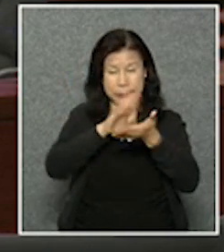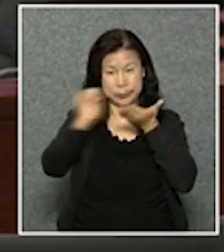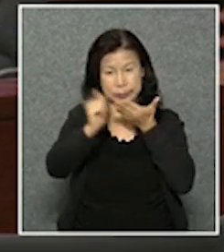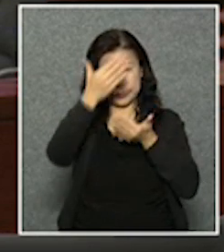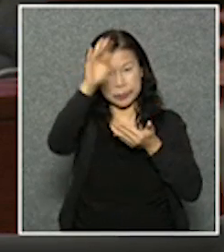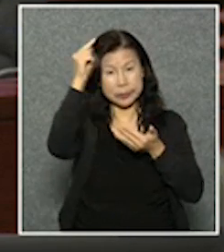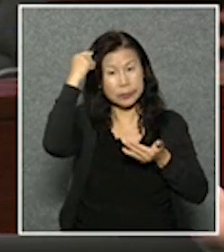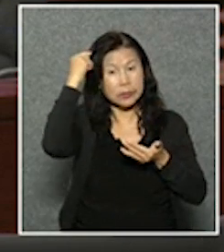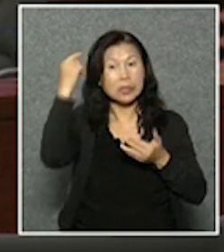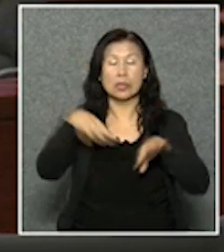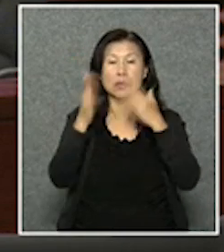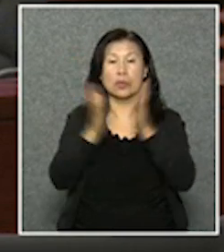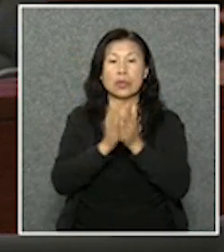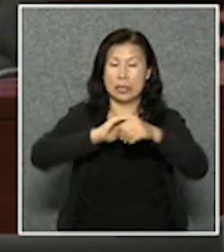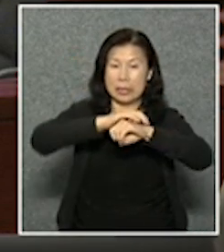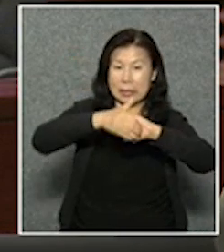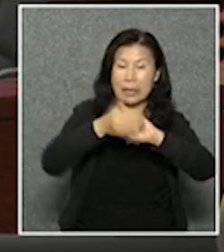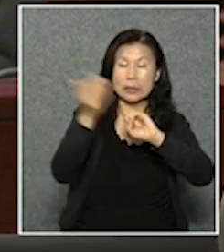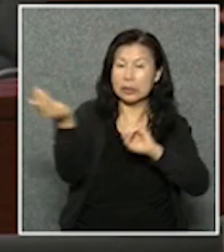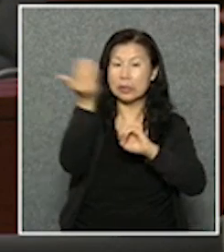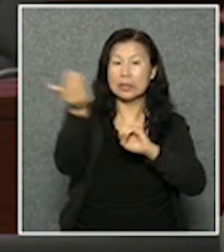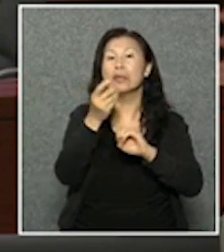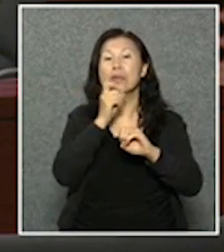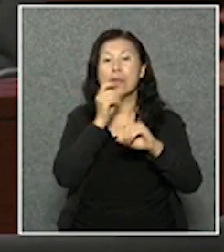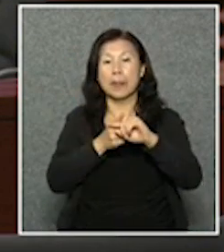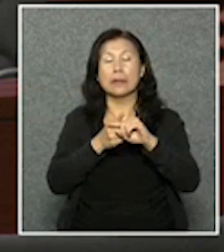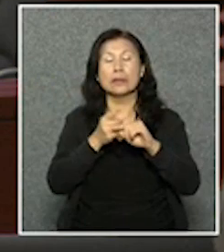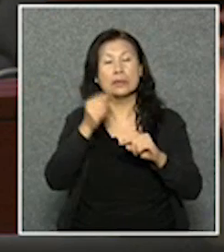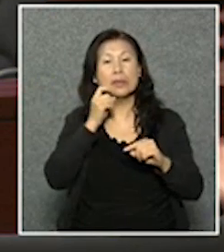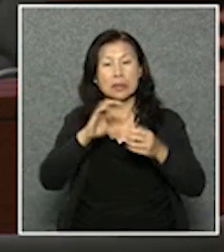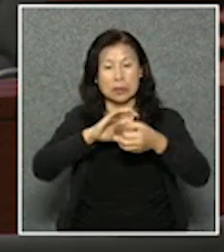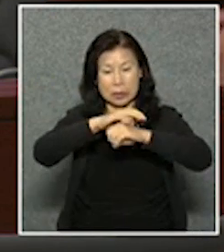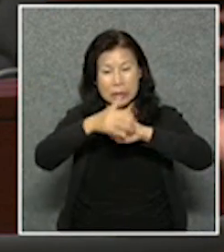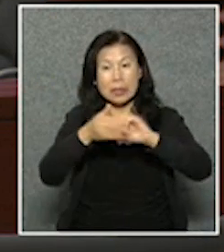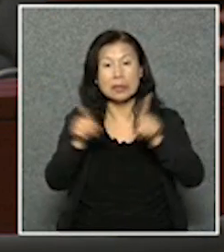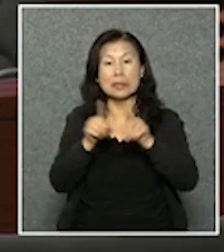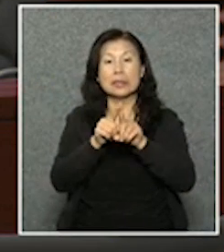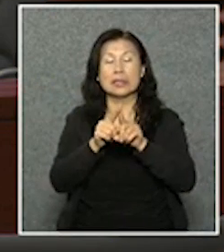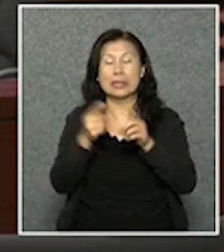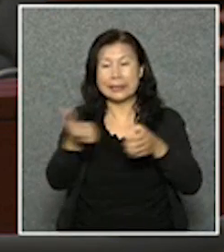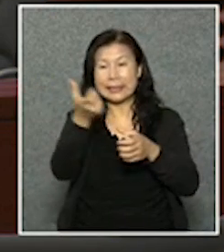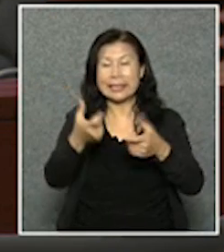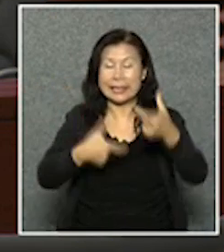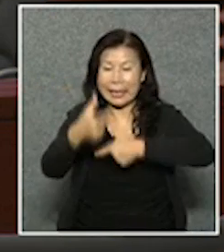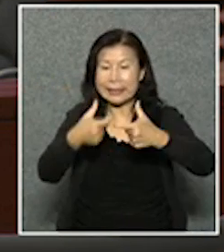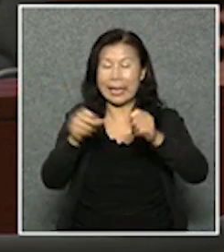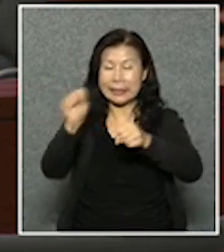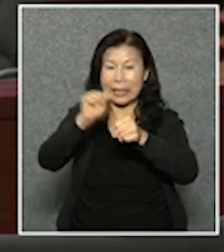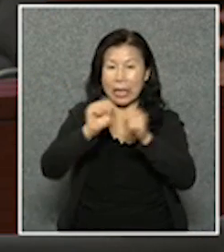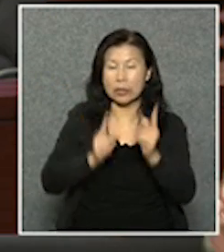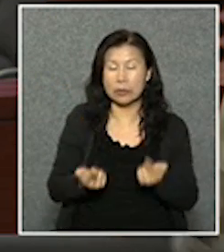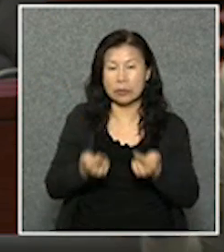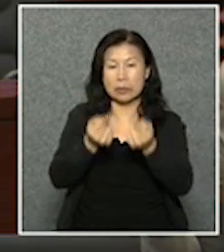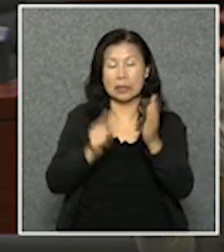知道咧，而家全世界個旅遊將會係全球可能會經濟增長得比較快啲嘅。就